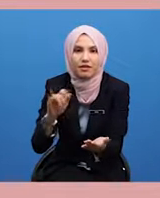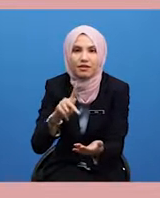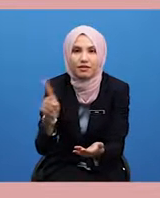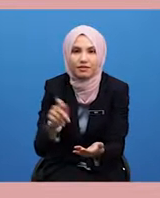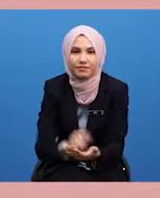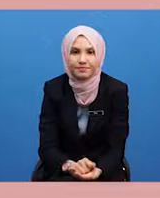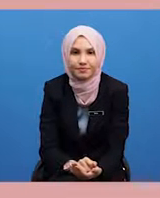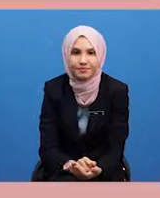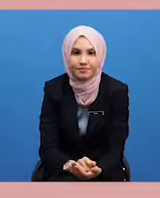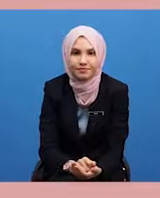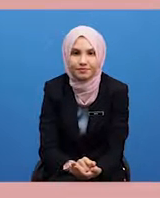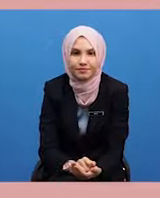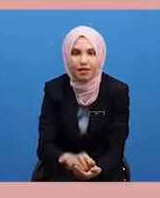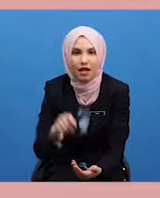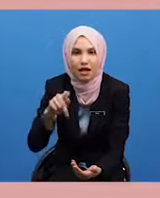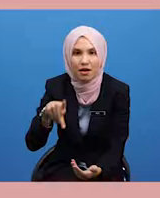Plumule,